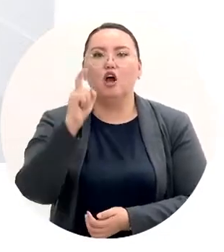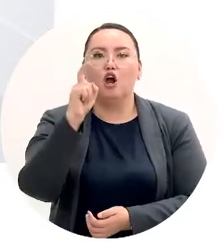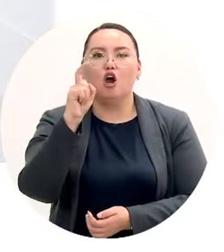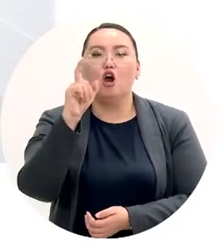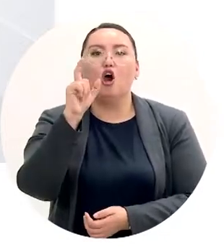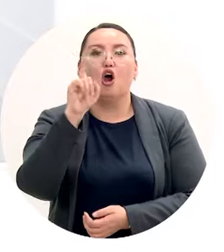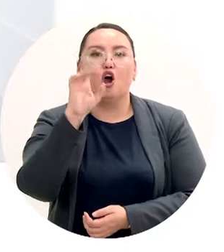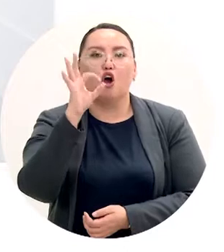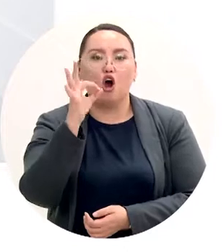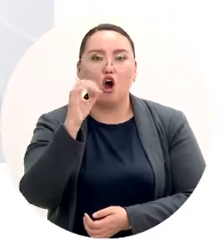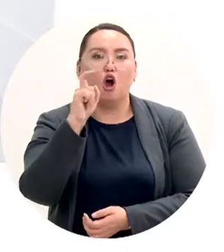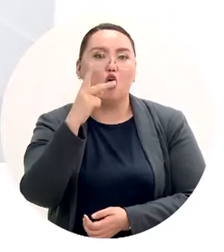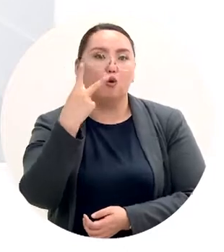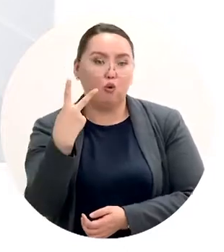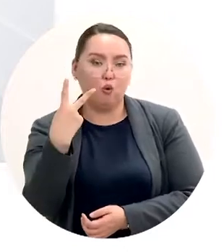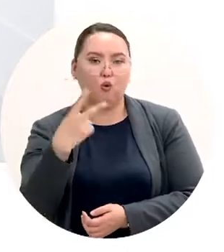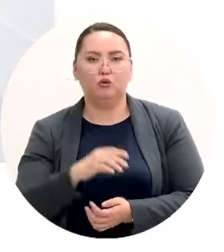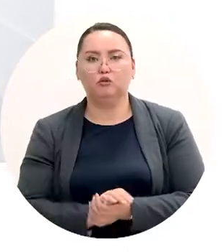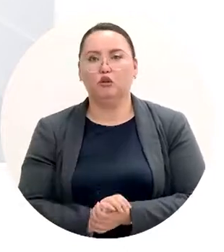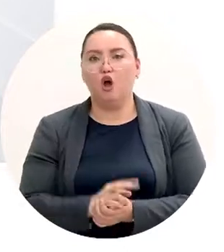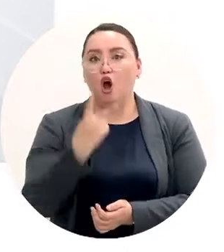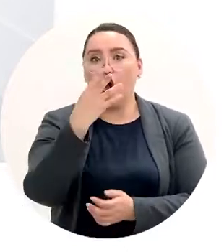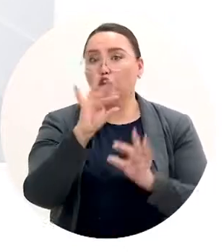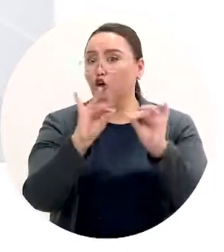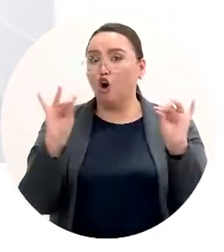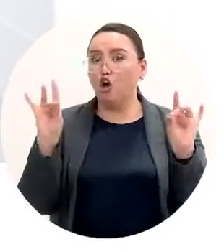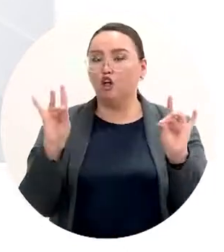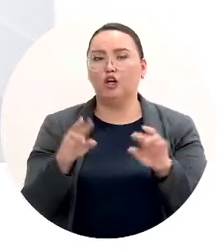хөхтөлөн гэдгээс хөхөх гэдэг үйл үг маань үссэн учраас